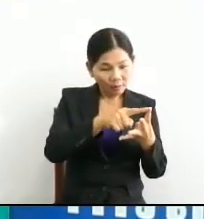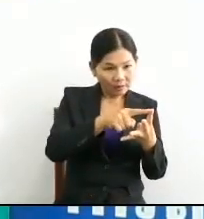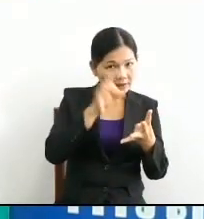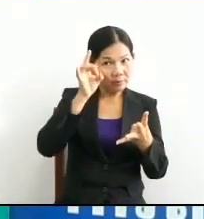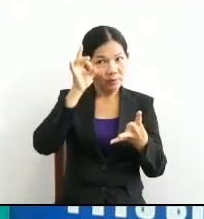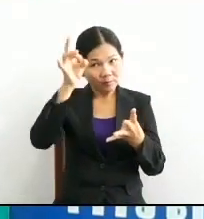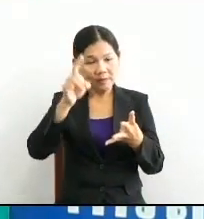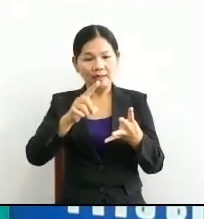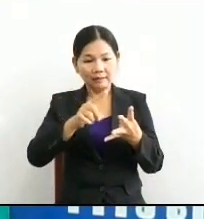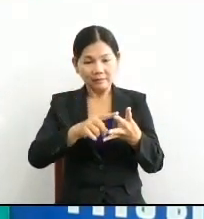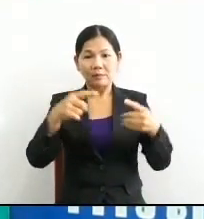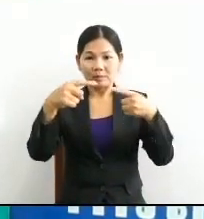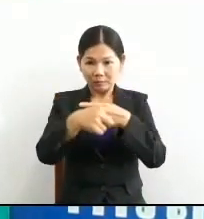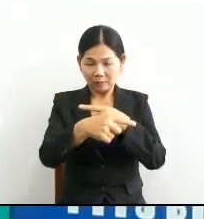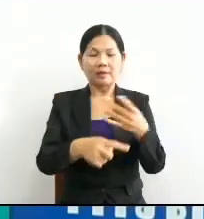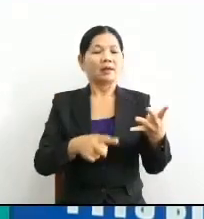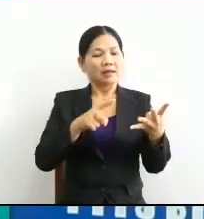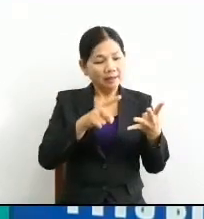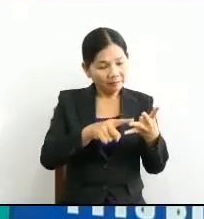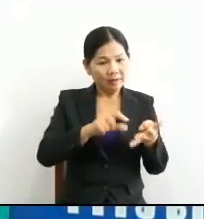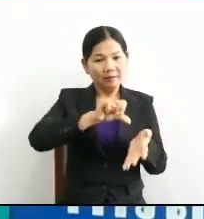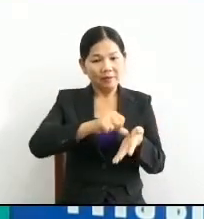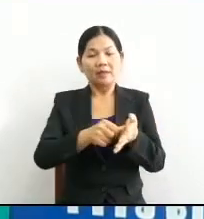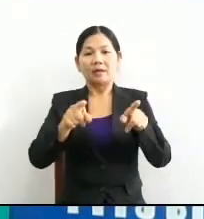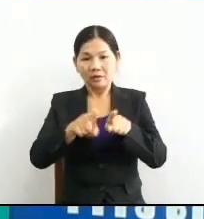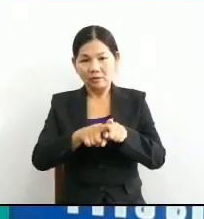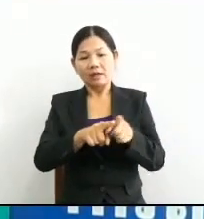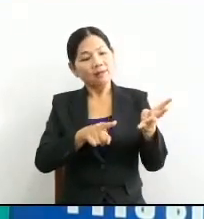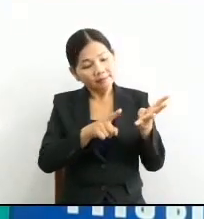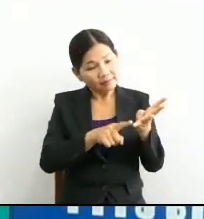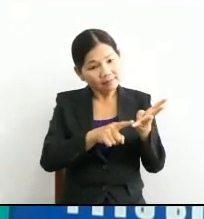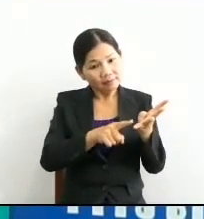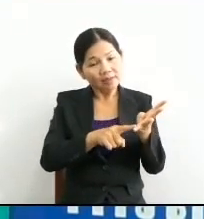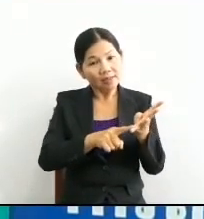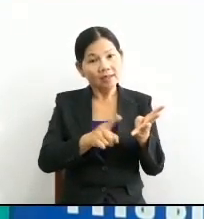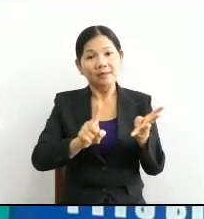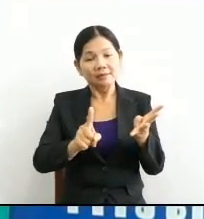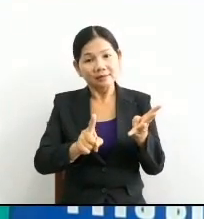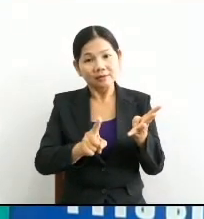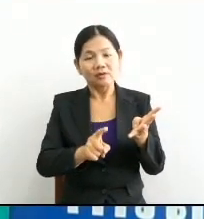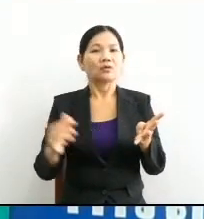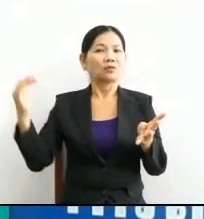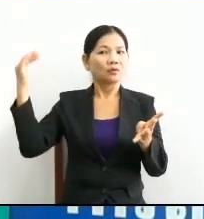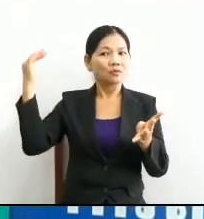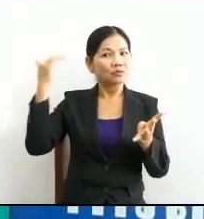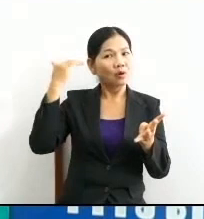này khổ ai con rớt sạ tí sạ sạm con có sạ tí sạ sạp không